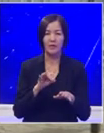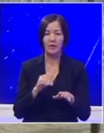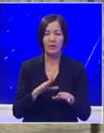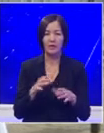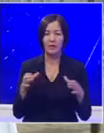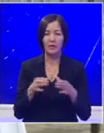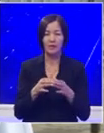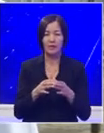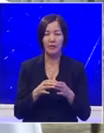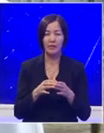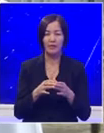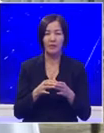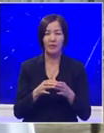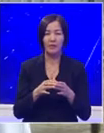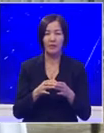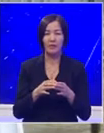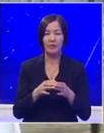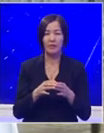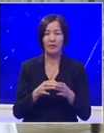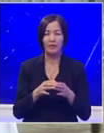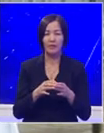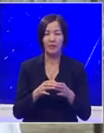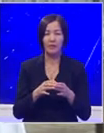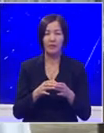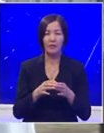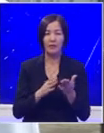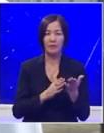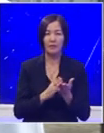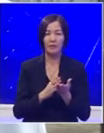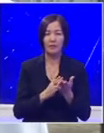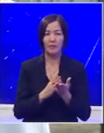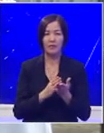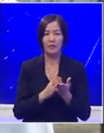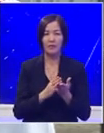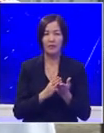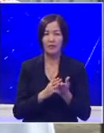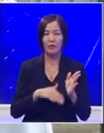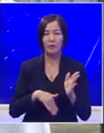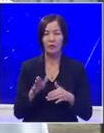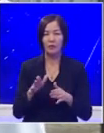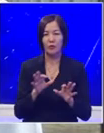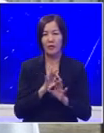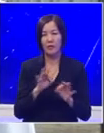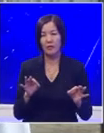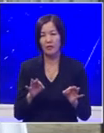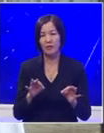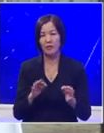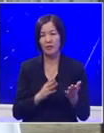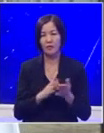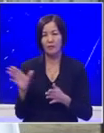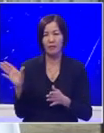құқығымен департамент бастығының құқығымен қызметтерінде озық болған үздік қызметкерлердің